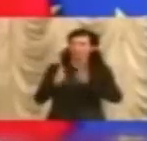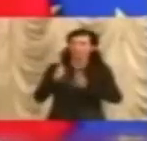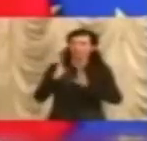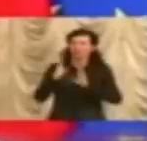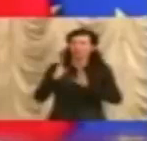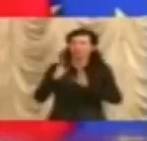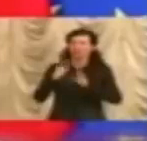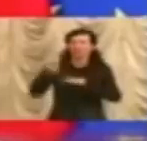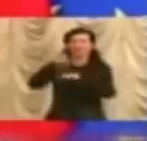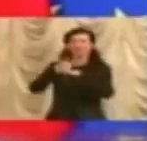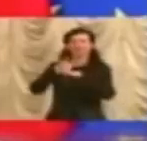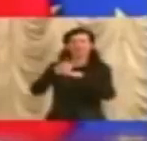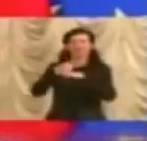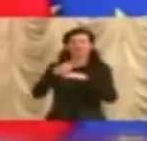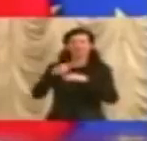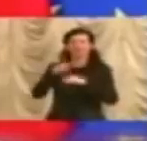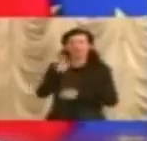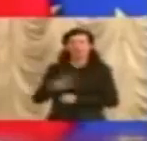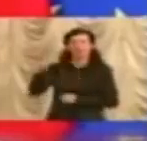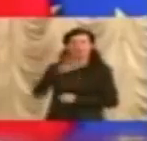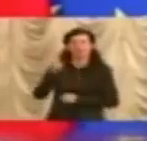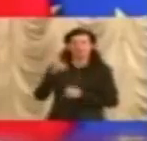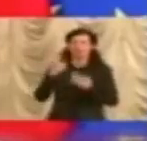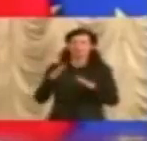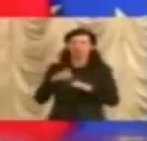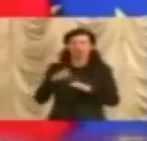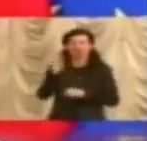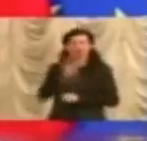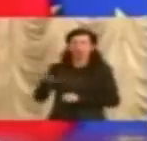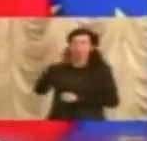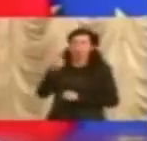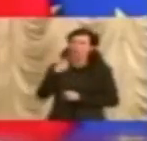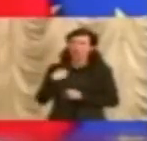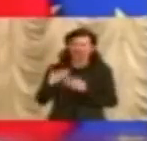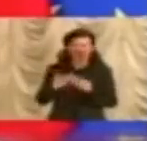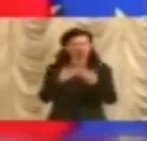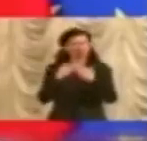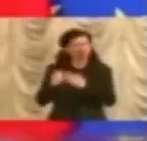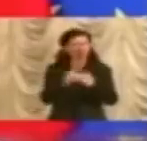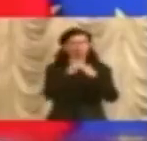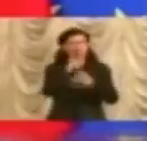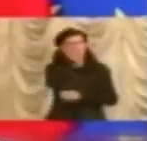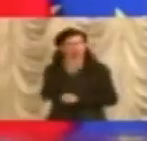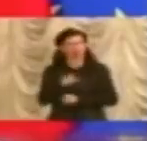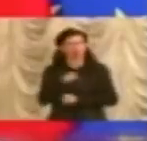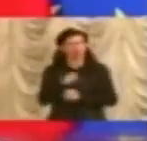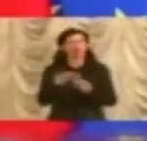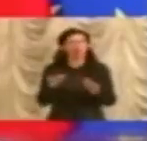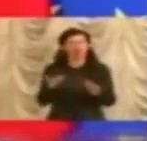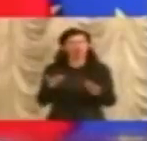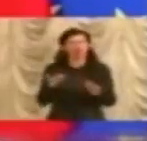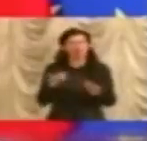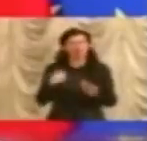a rischio questa ripartenza in sicurezza quindi coordiniamoci facciamo ma semplicemente per un ovvio motivo perché il sistema produttivo italiano